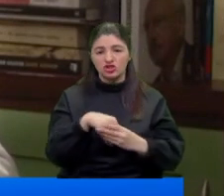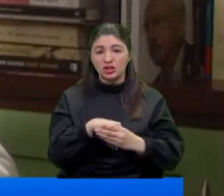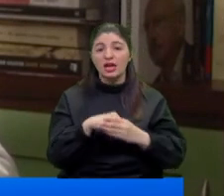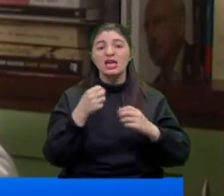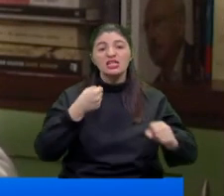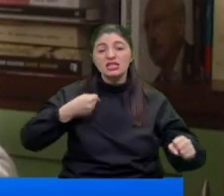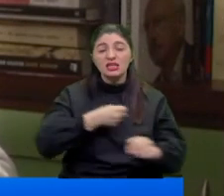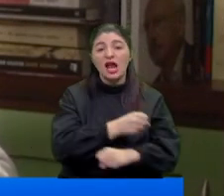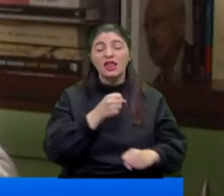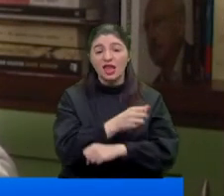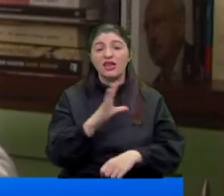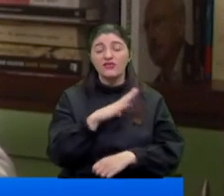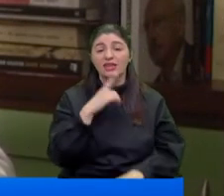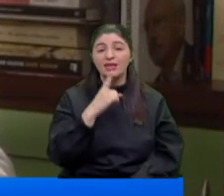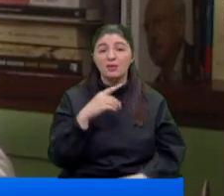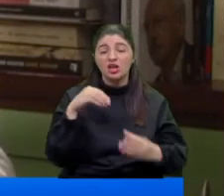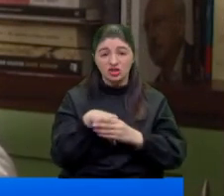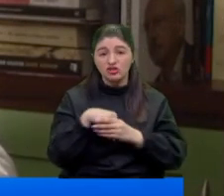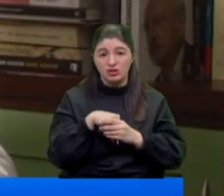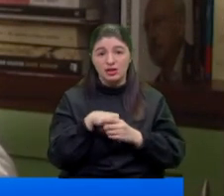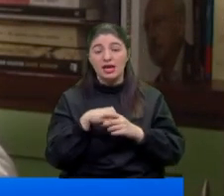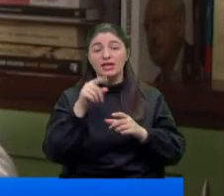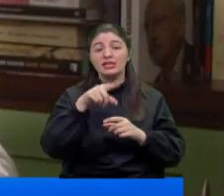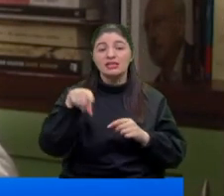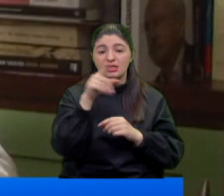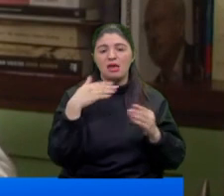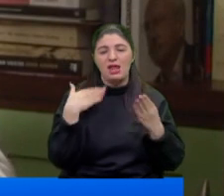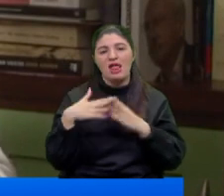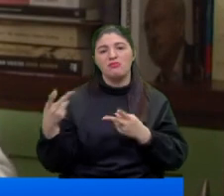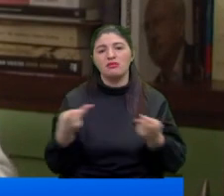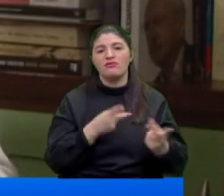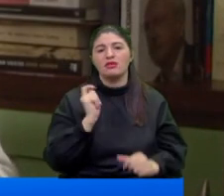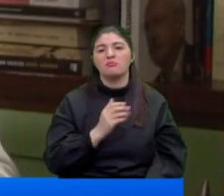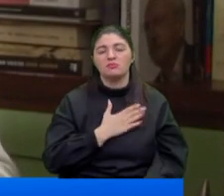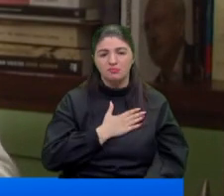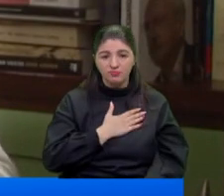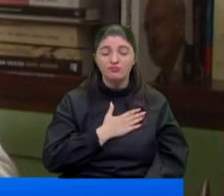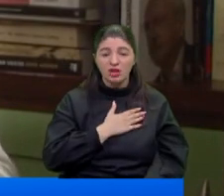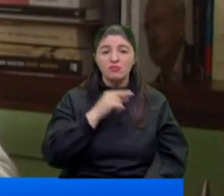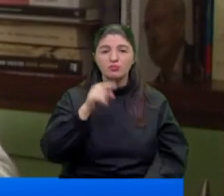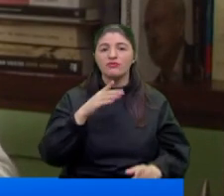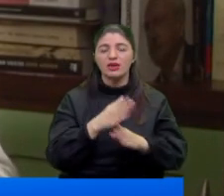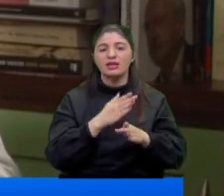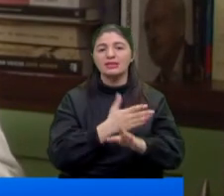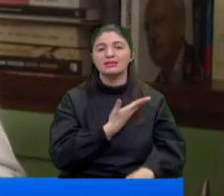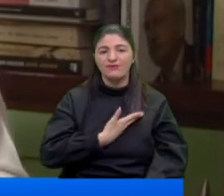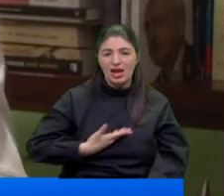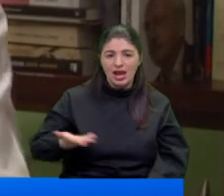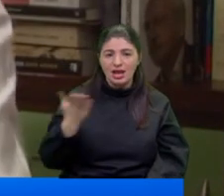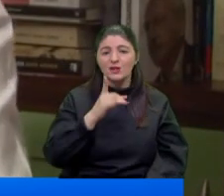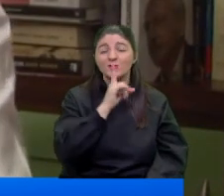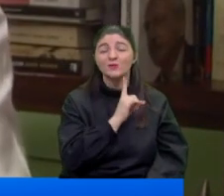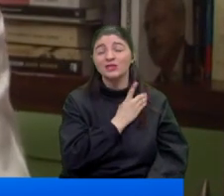içindir ellerinden var demek için Sizleri evime davet ettim ve bu vatanseverler